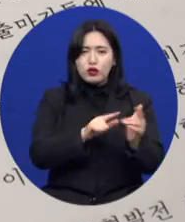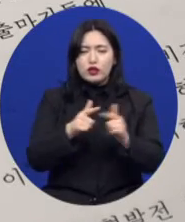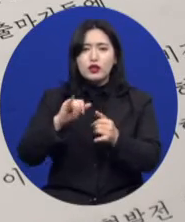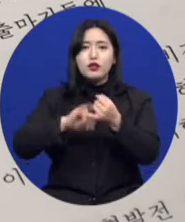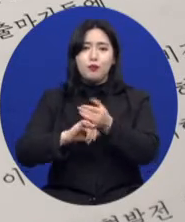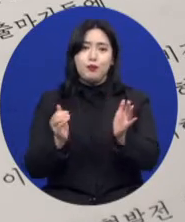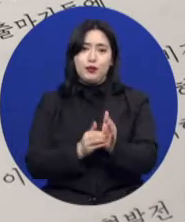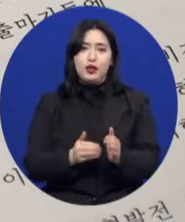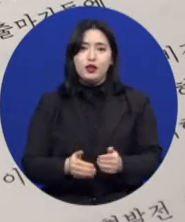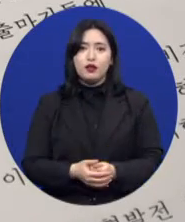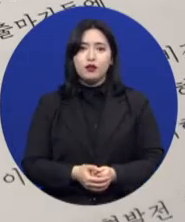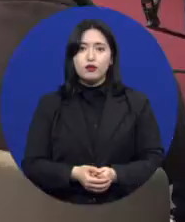씁니다 2